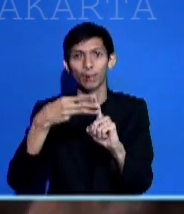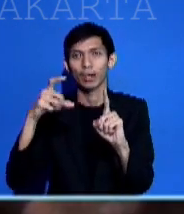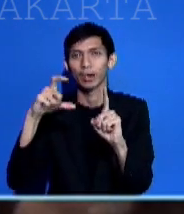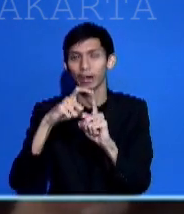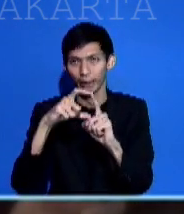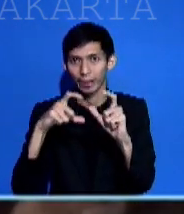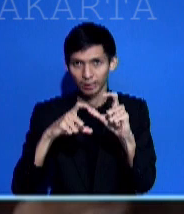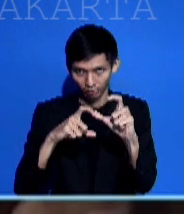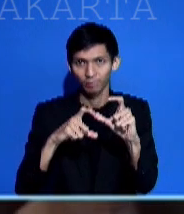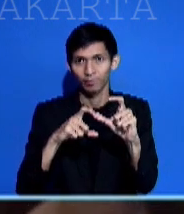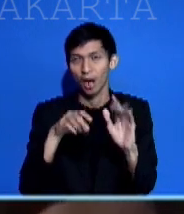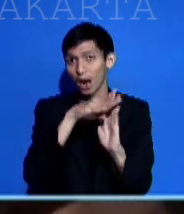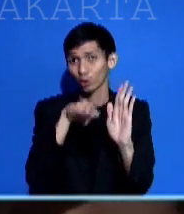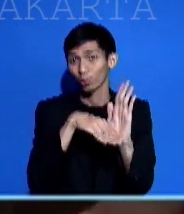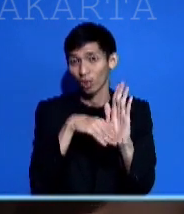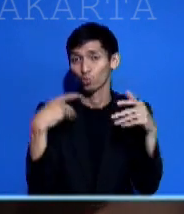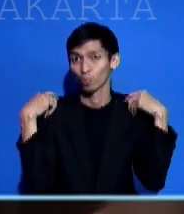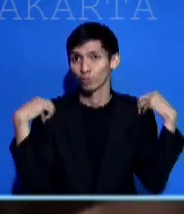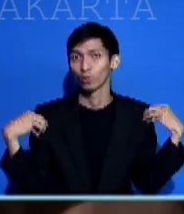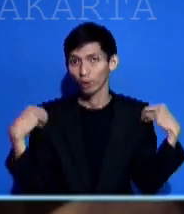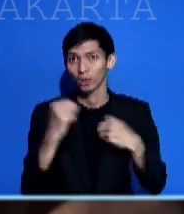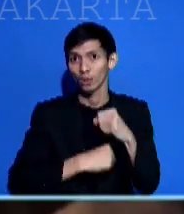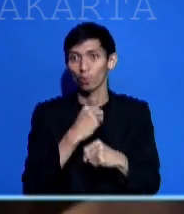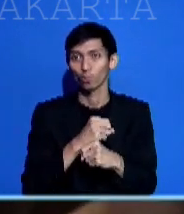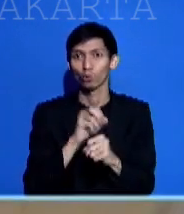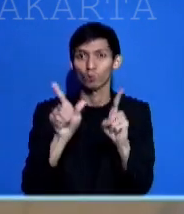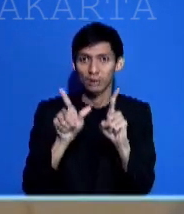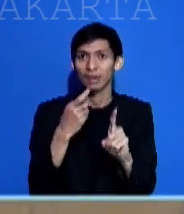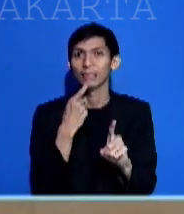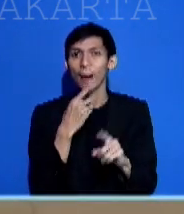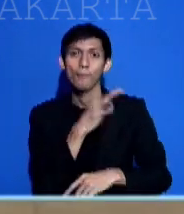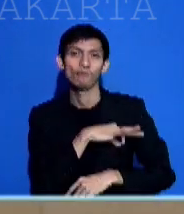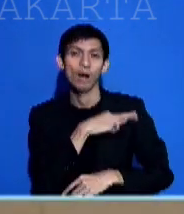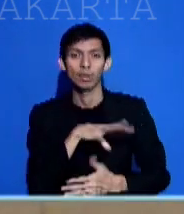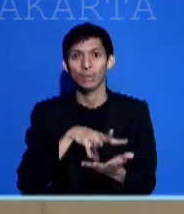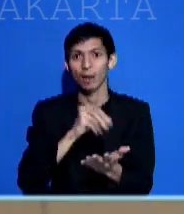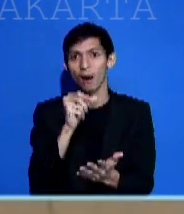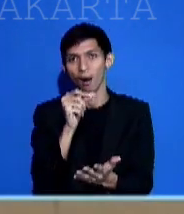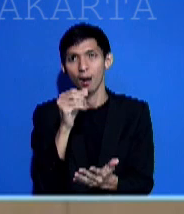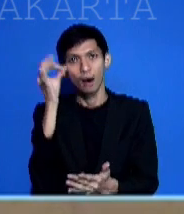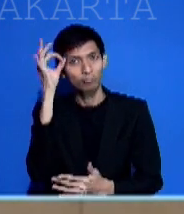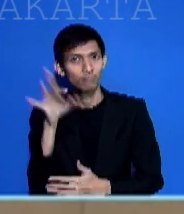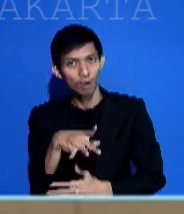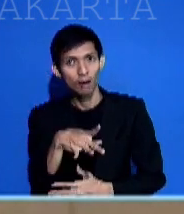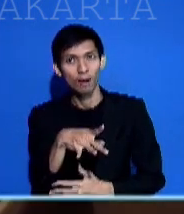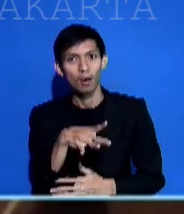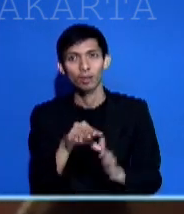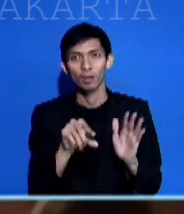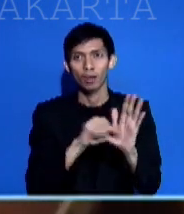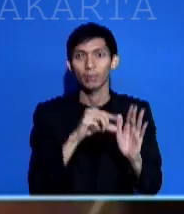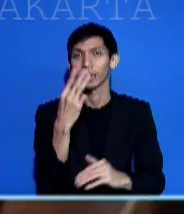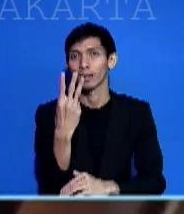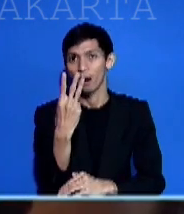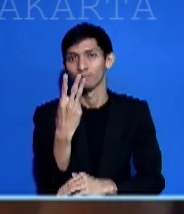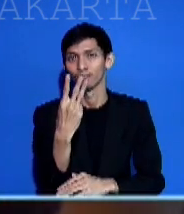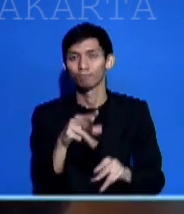Nomor 34 Tahun 2017 tentang pemanfaatan tanah Desa pasal 21 ayat 3 menyatakan besaran